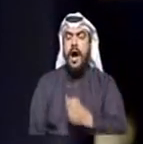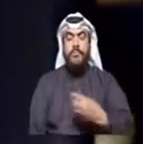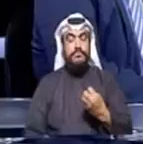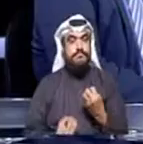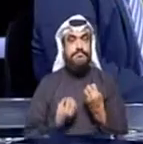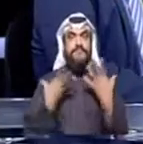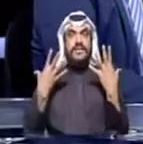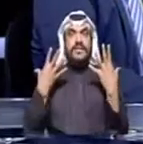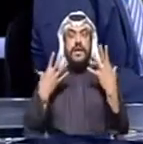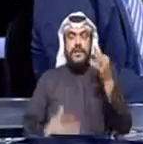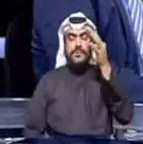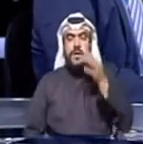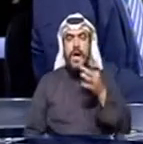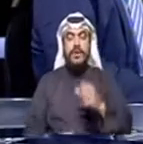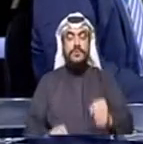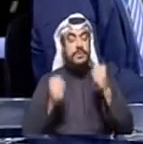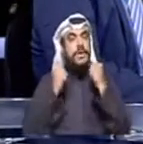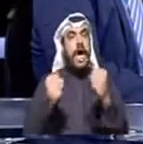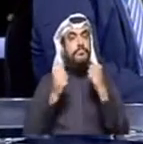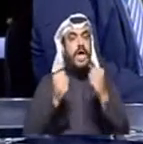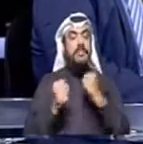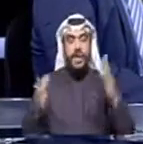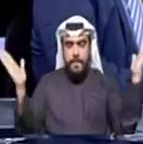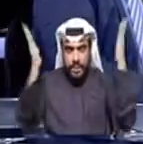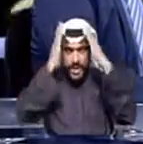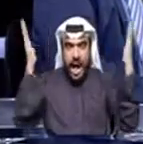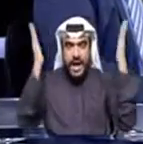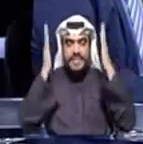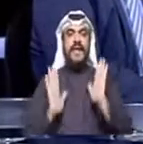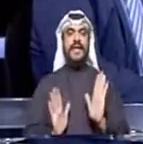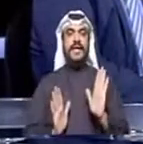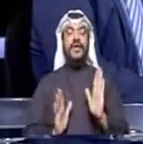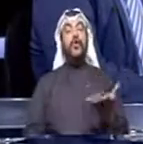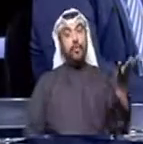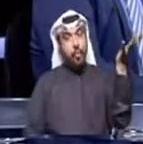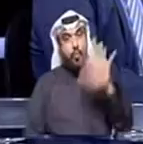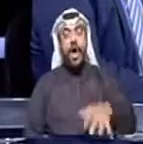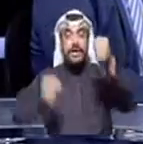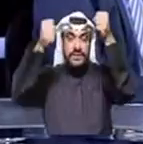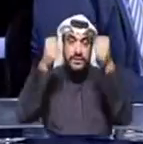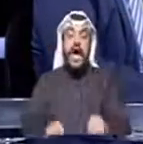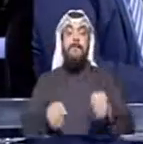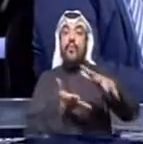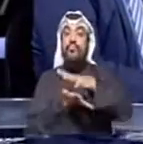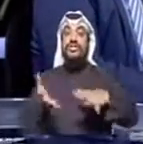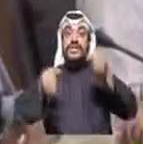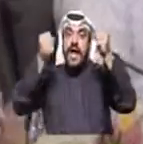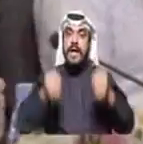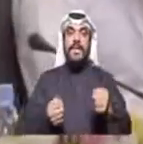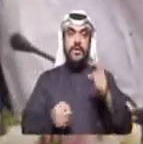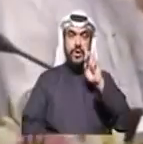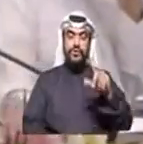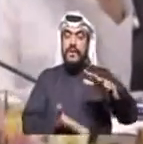بالنسبة للأزمة السورية، وأيضا أرقام هائلة، وهذه الأرقام تعطي فكرة عن